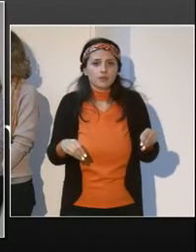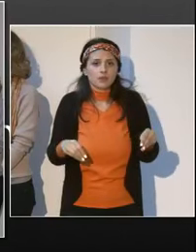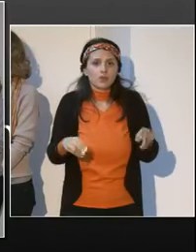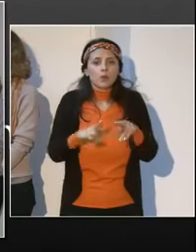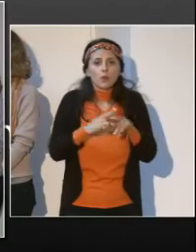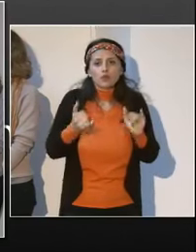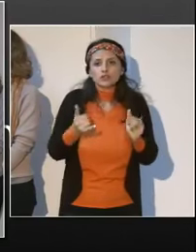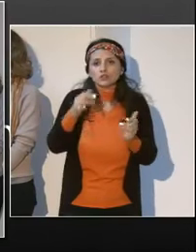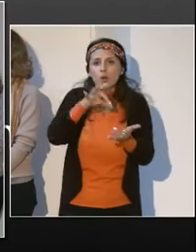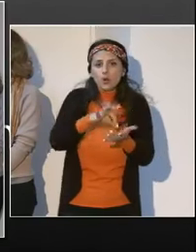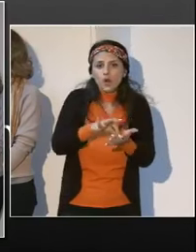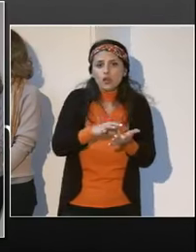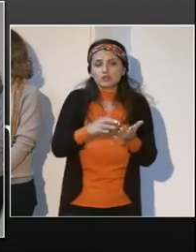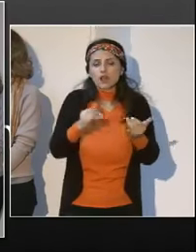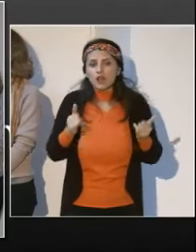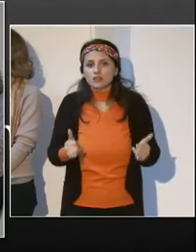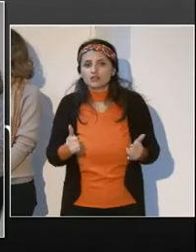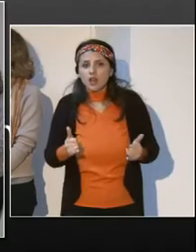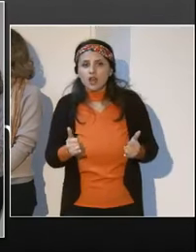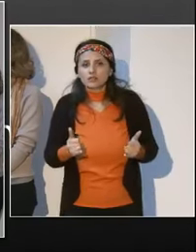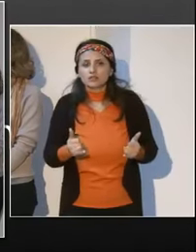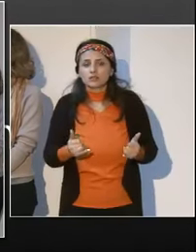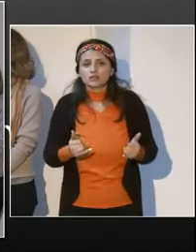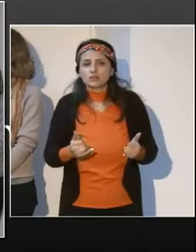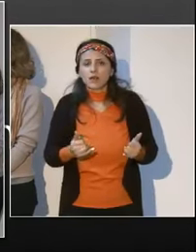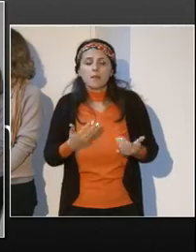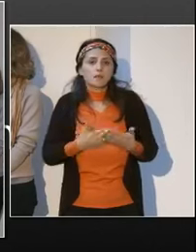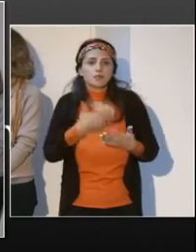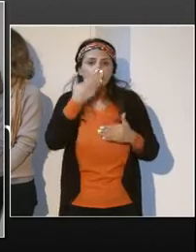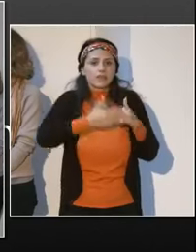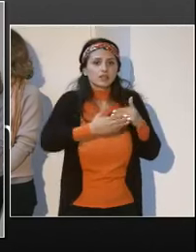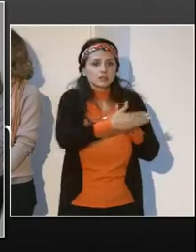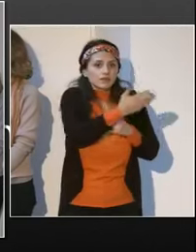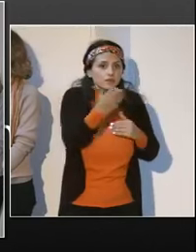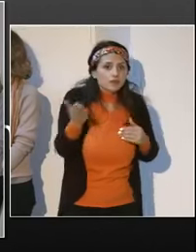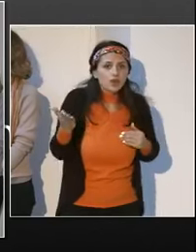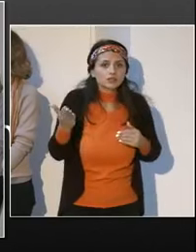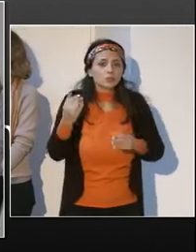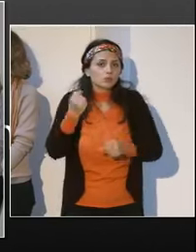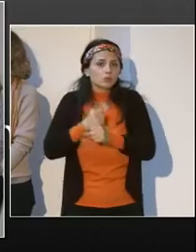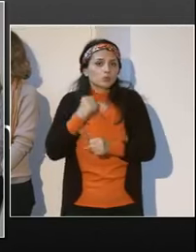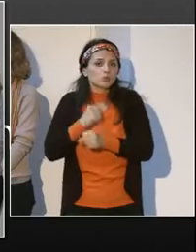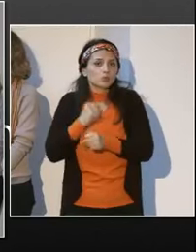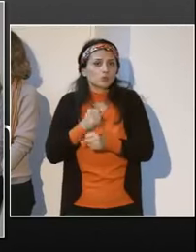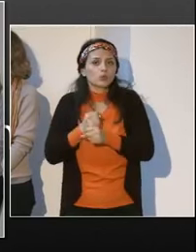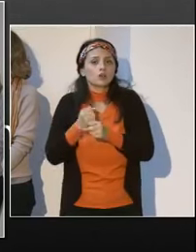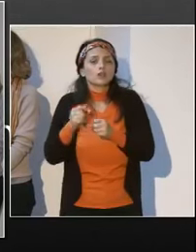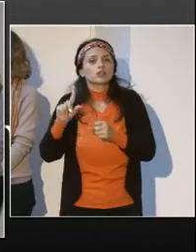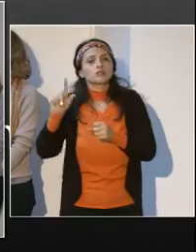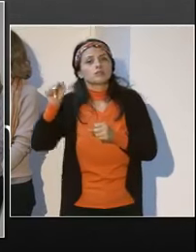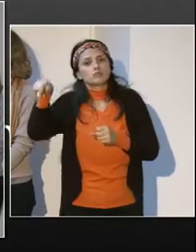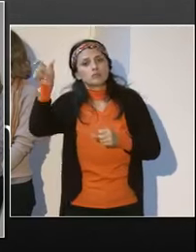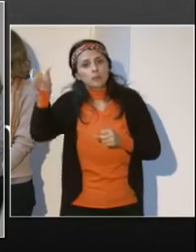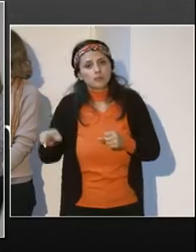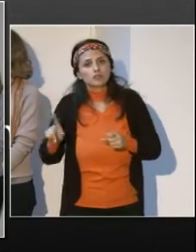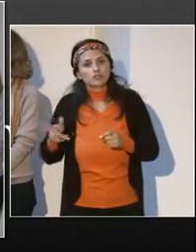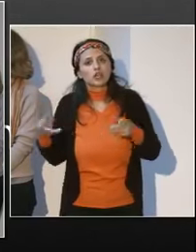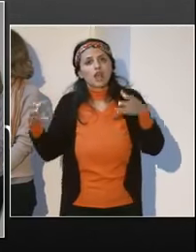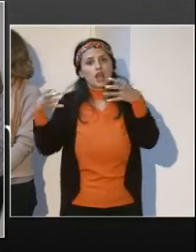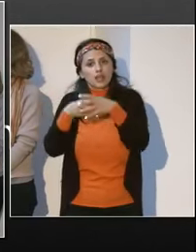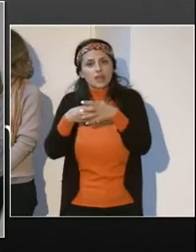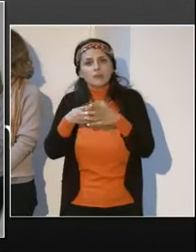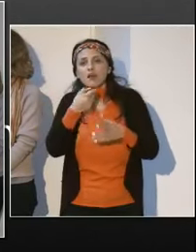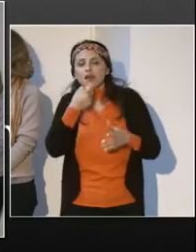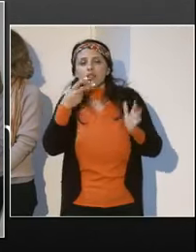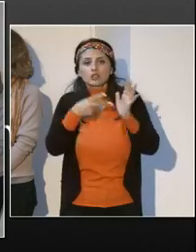prilejul acestei sa spunem dar de seama in fata dumneavoastra a muncii pe care eu și echipa mea am derulat un